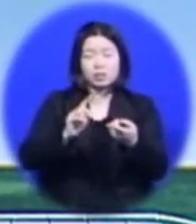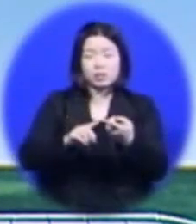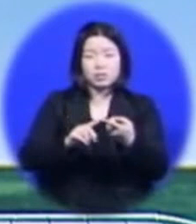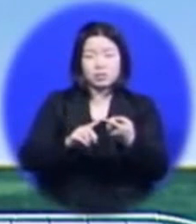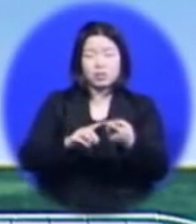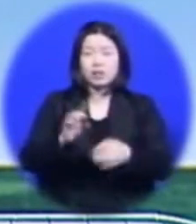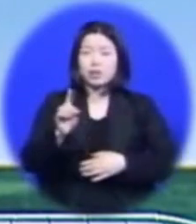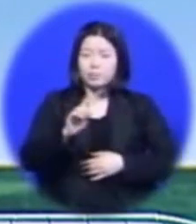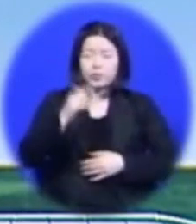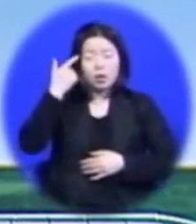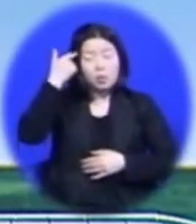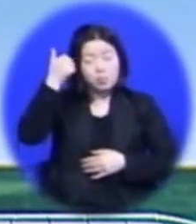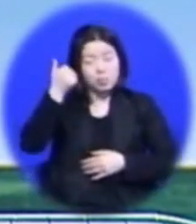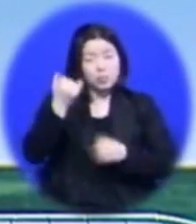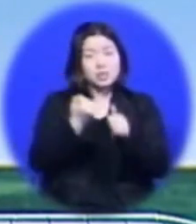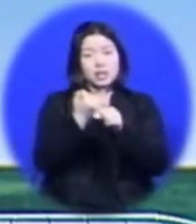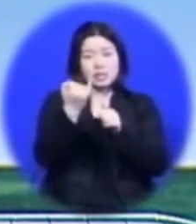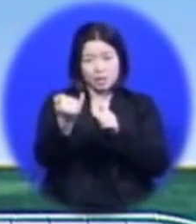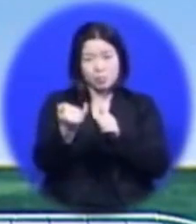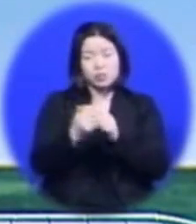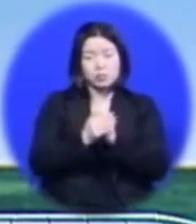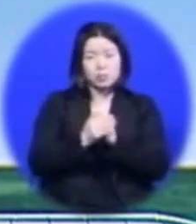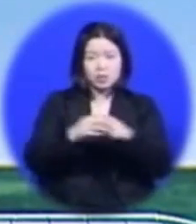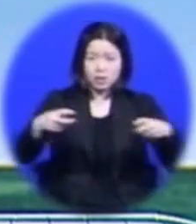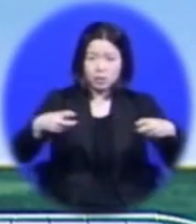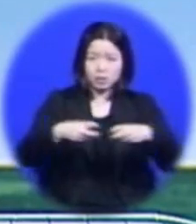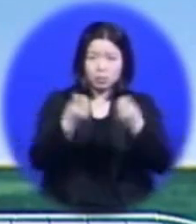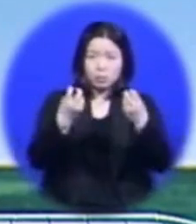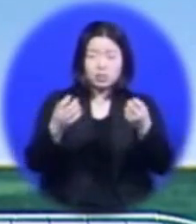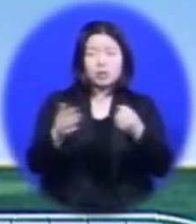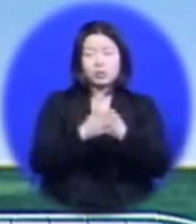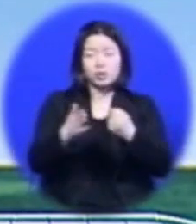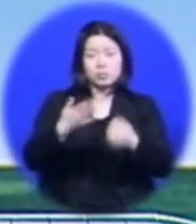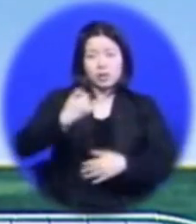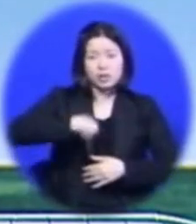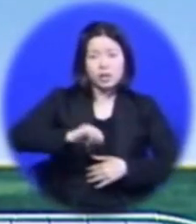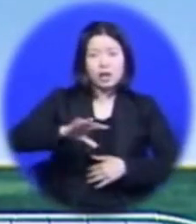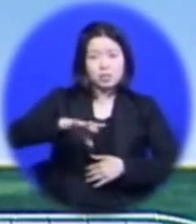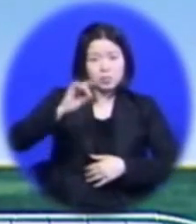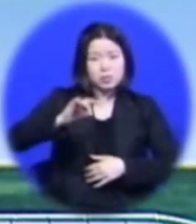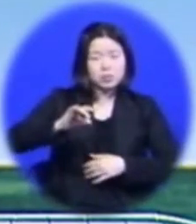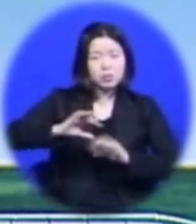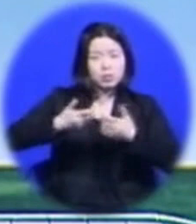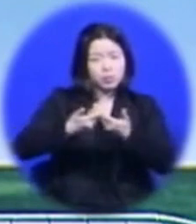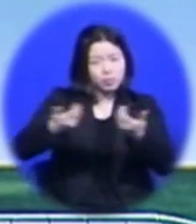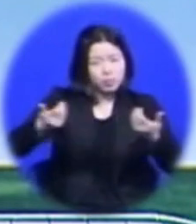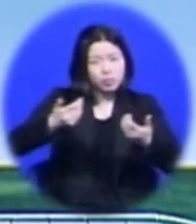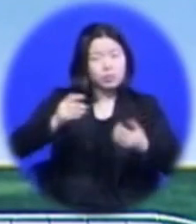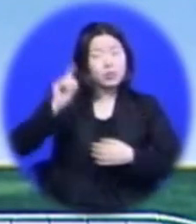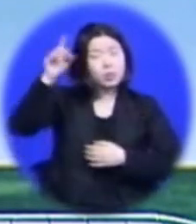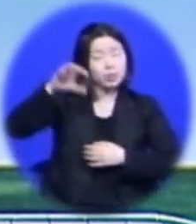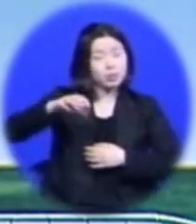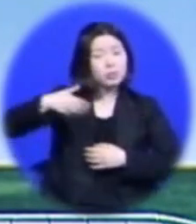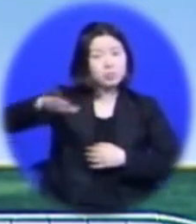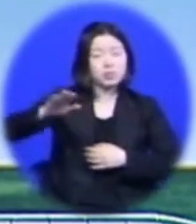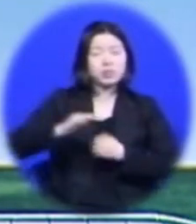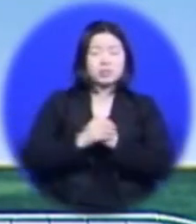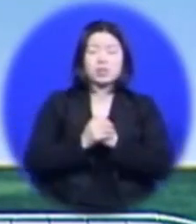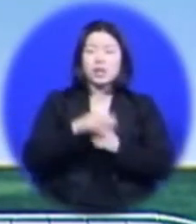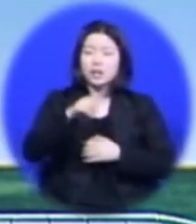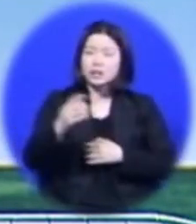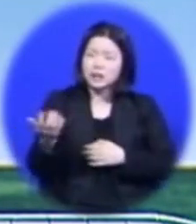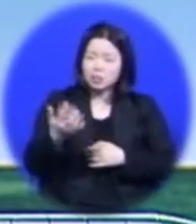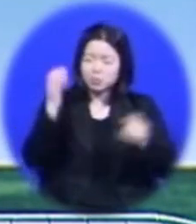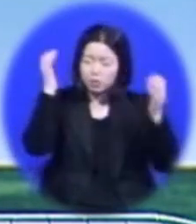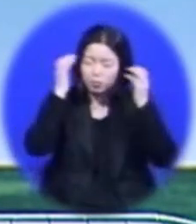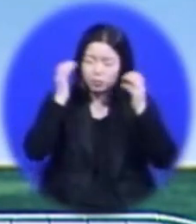어떤 사모님이 교통사고로 그만 딸을 먼저 하늘나라 보냈습니다. 그 아픔과